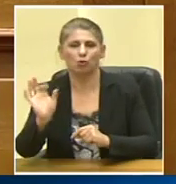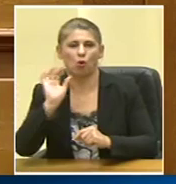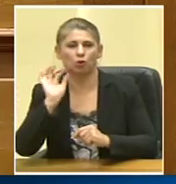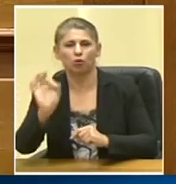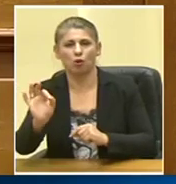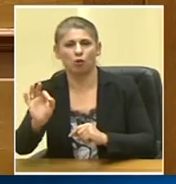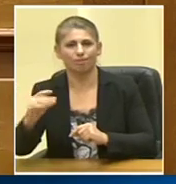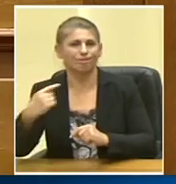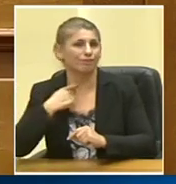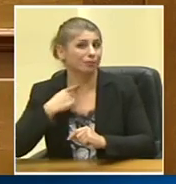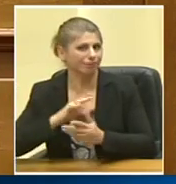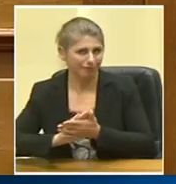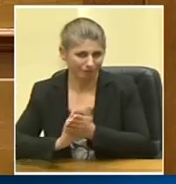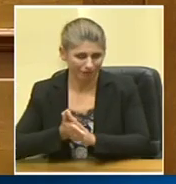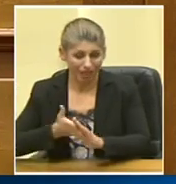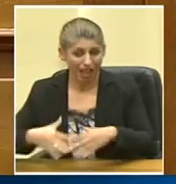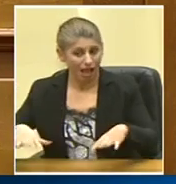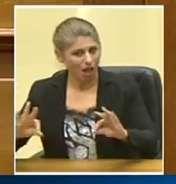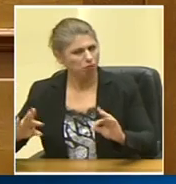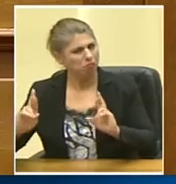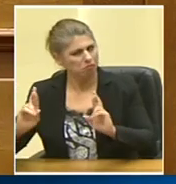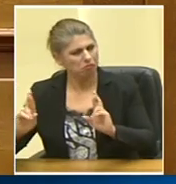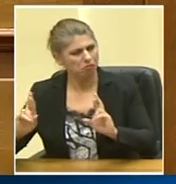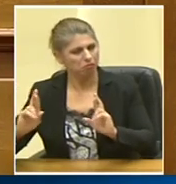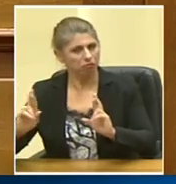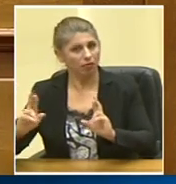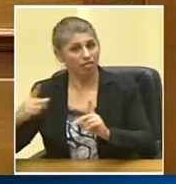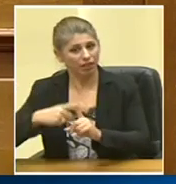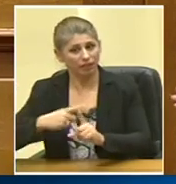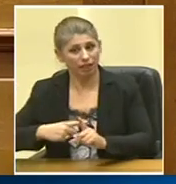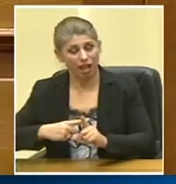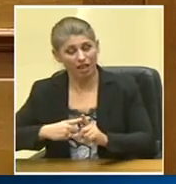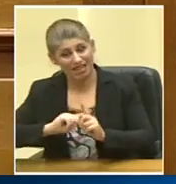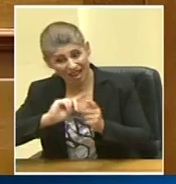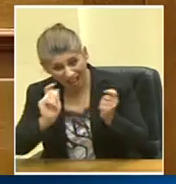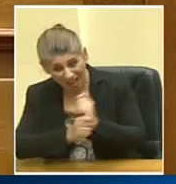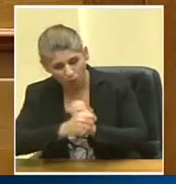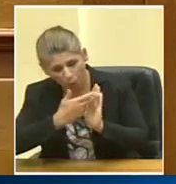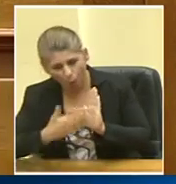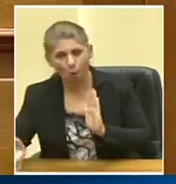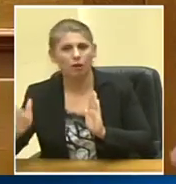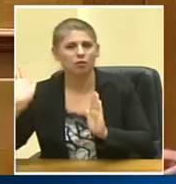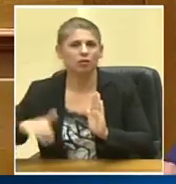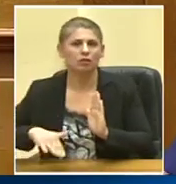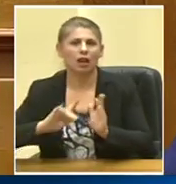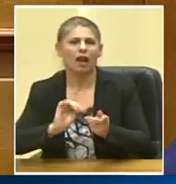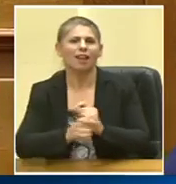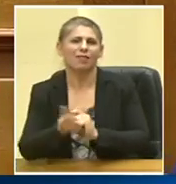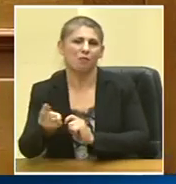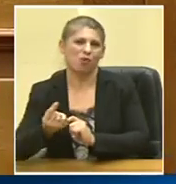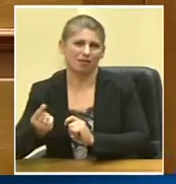Ξεκίνησαν φιλόδοξα, προσπαθώντας να αλλάξουν τα πάντα στο Σύνταγμα και τελικά δεν άλλαξαν τίποτα. Ή άλλαξαν πάρα πολύ λίγα.